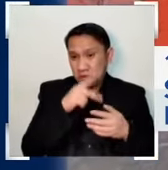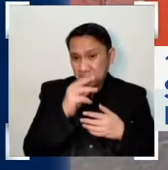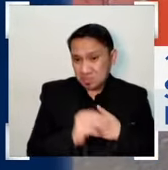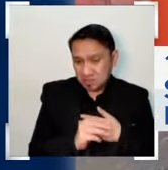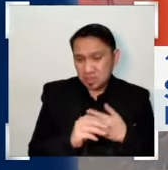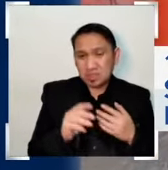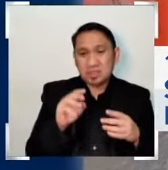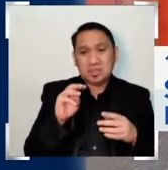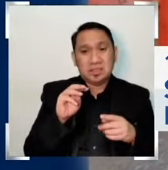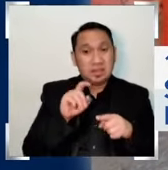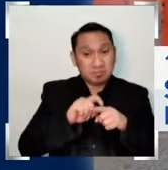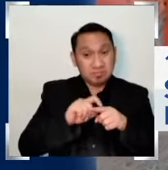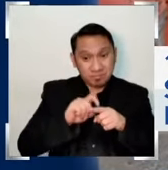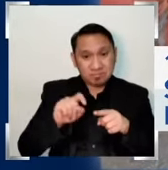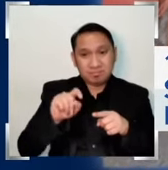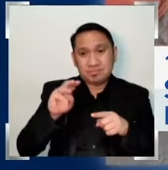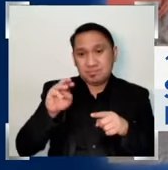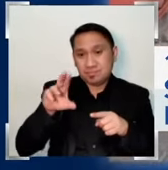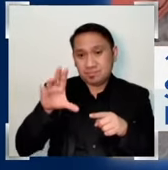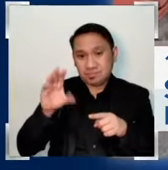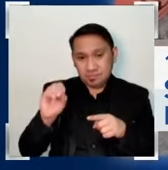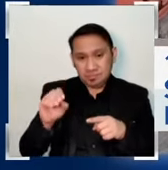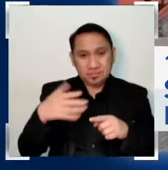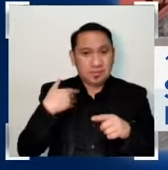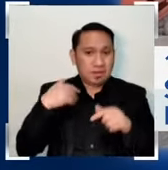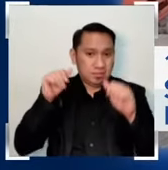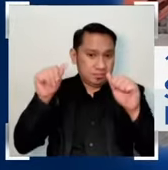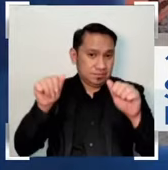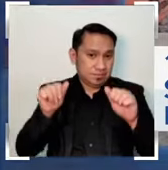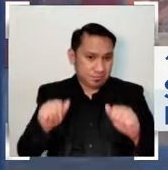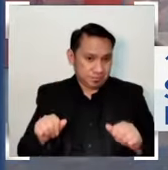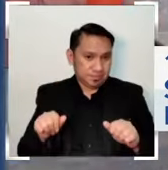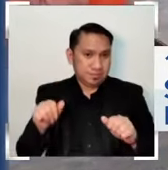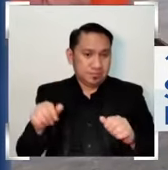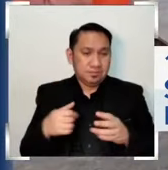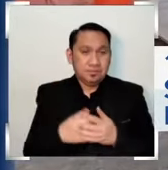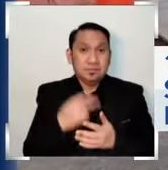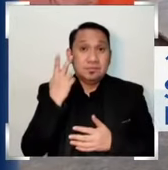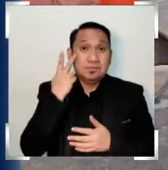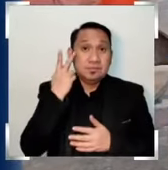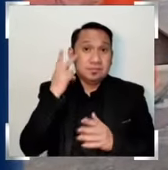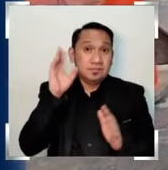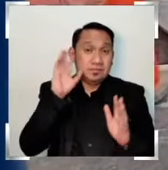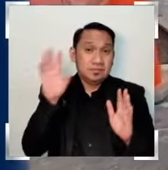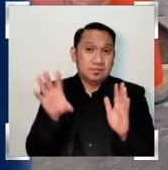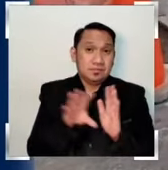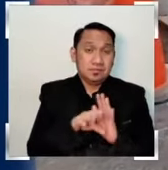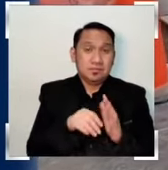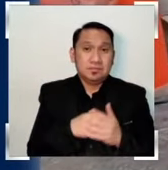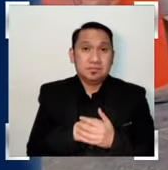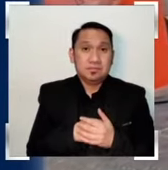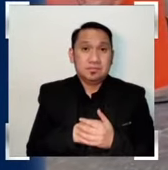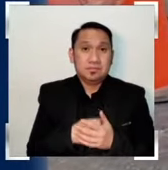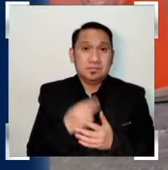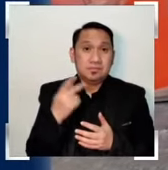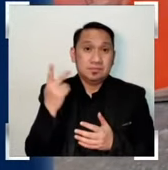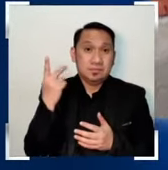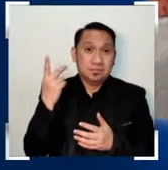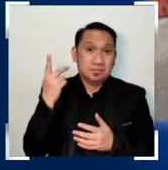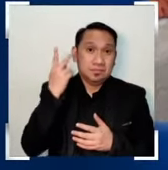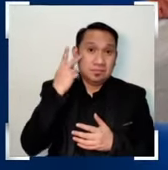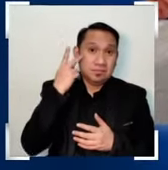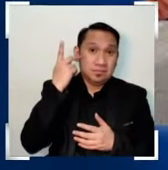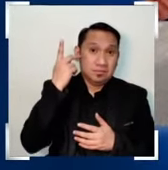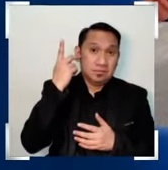Rojas Boulevard na naipost noon sa social media. Sa litrato, makikitang umusod ang metal plate cover sa kalsada at kita